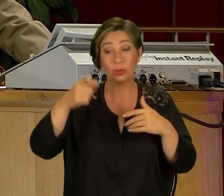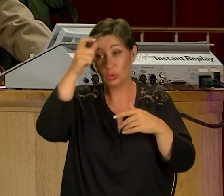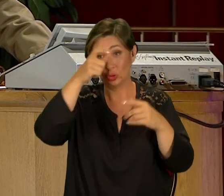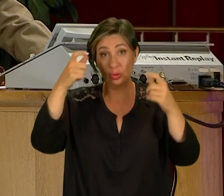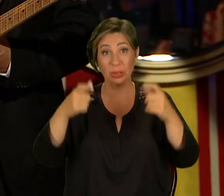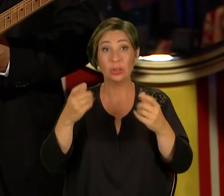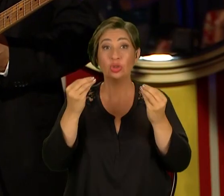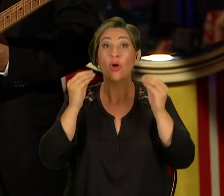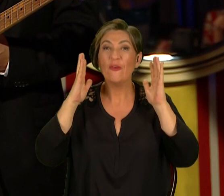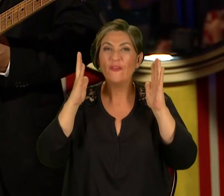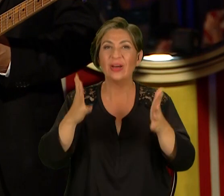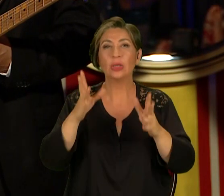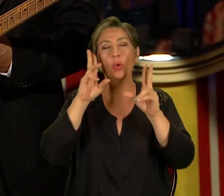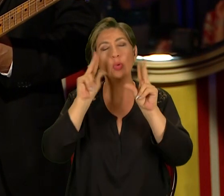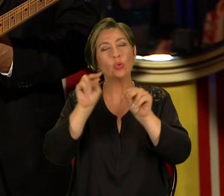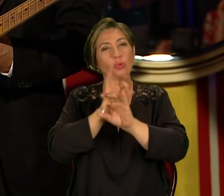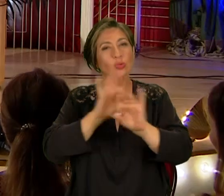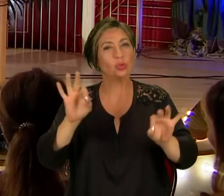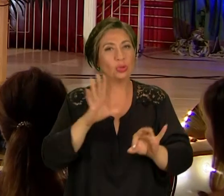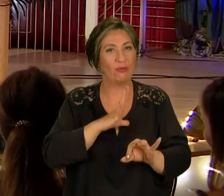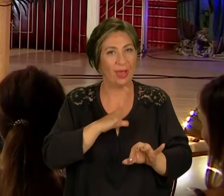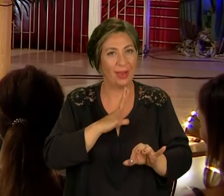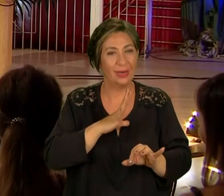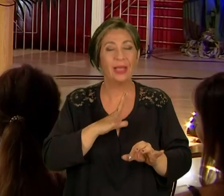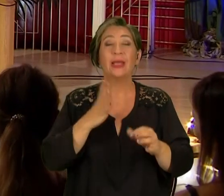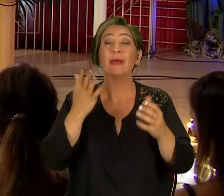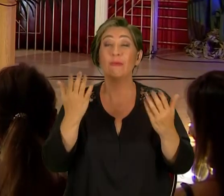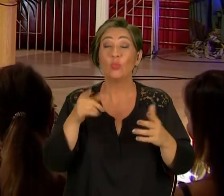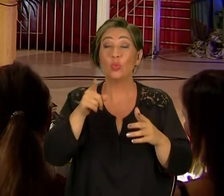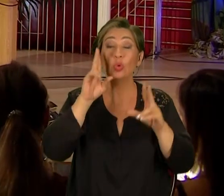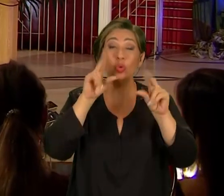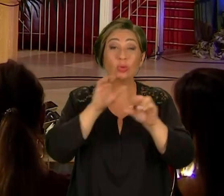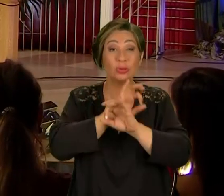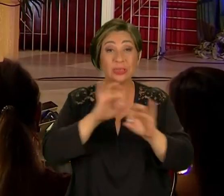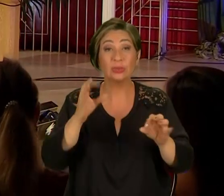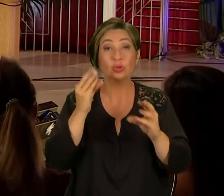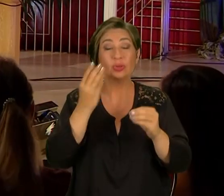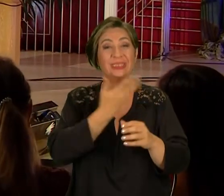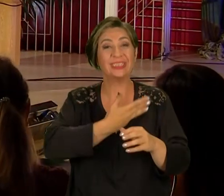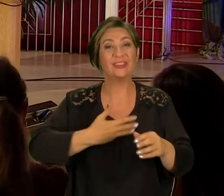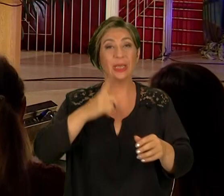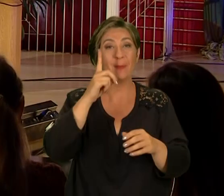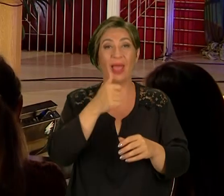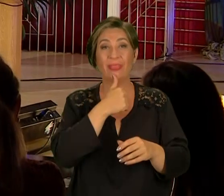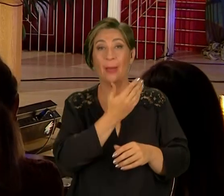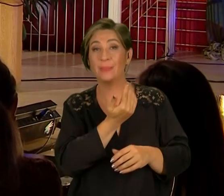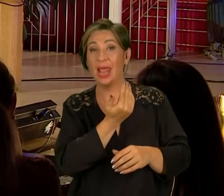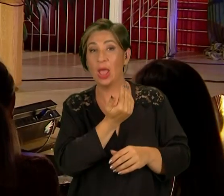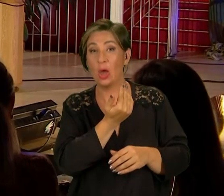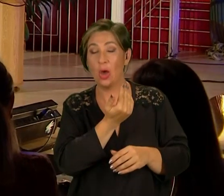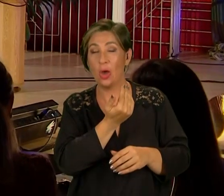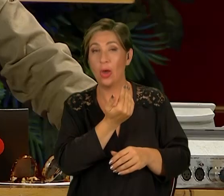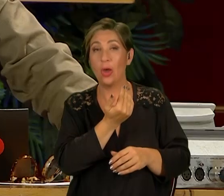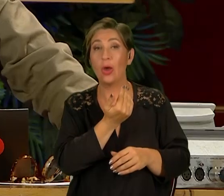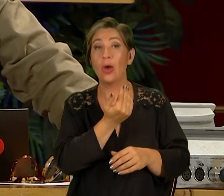ülkemizde çok fazla uykusuz var ve bu uykusuzların çok seveceği bir adam gelecek